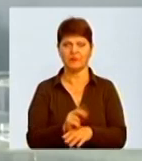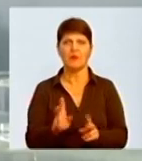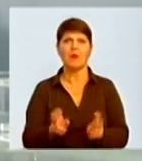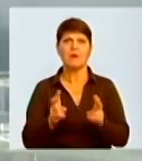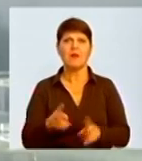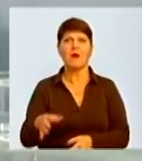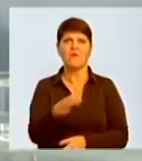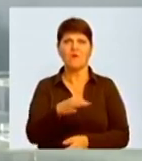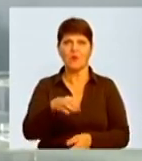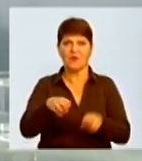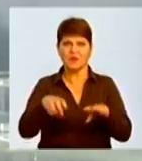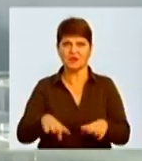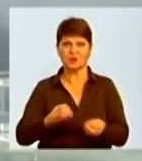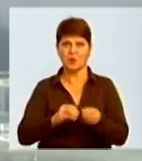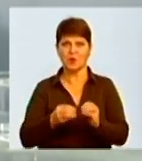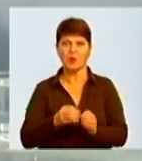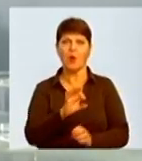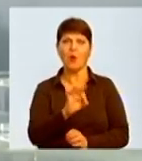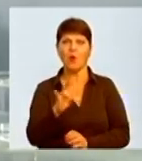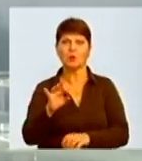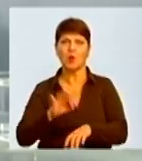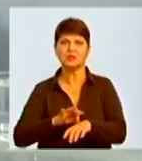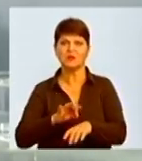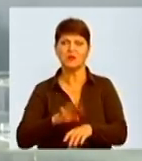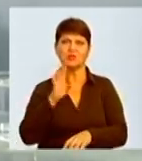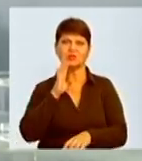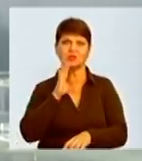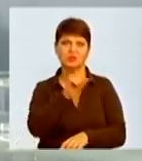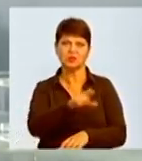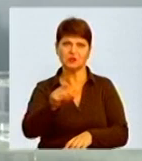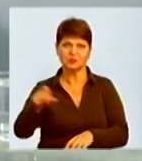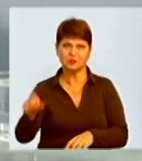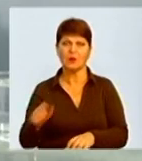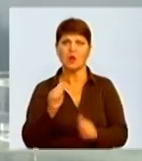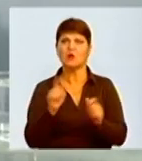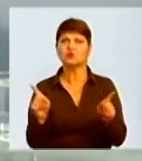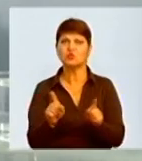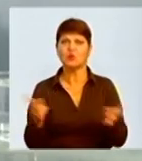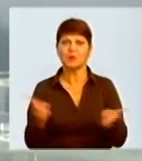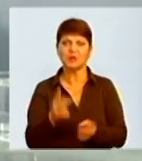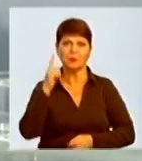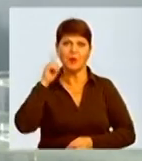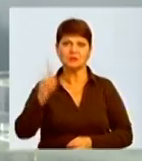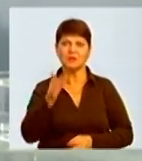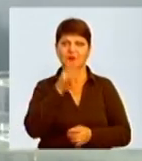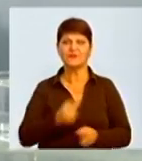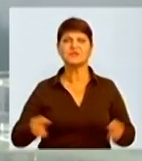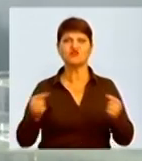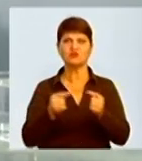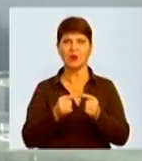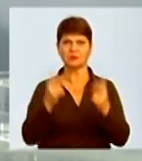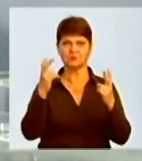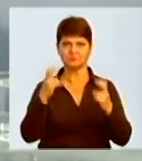області вирішують проблему із онкозахворюваністю жіночого населення, а також що потрібно знати, аби вчасно діагностувати